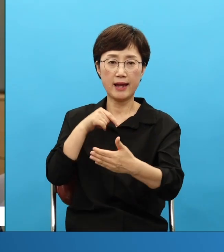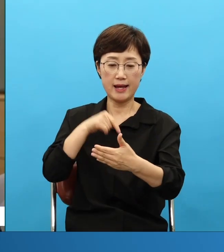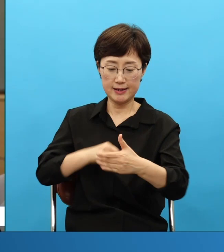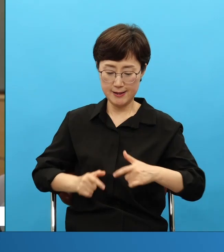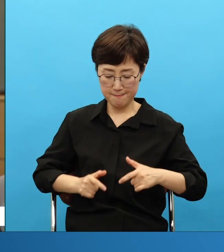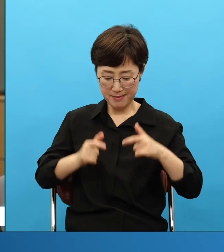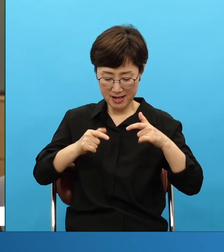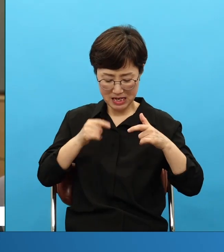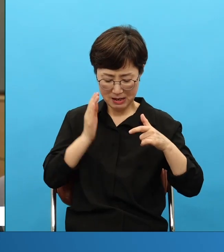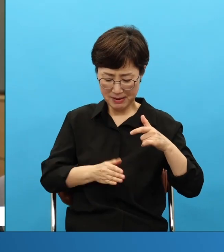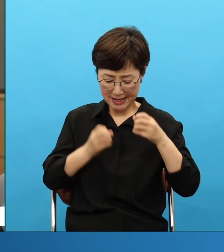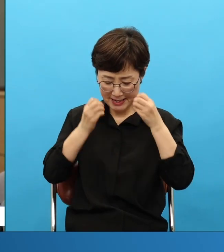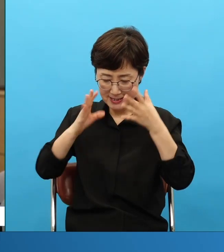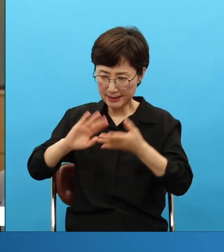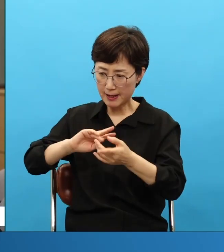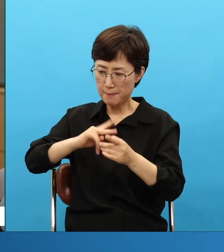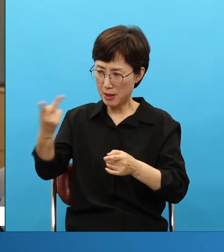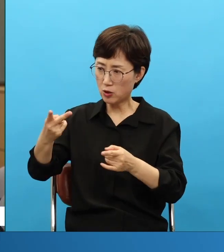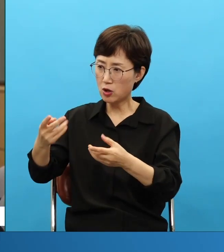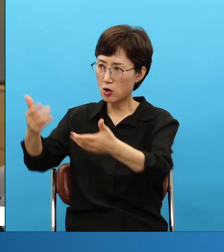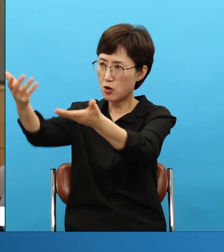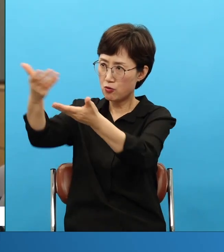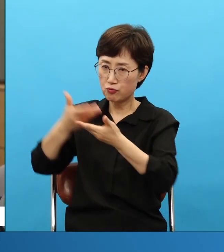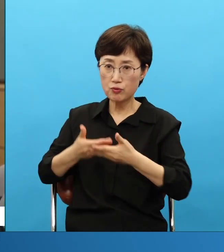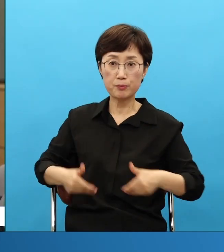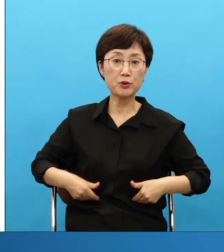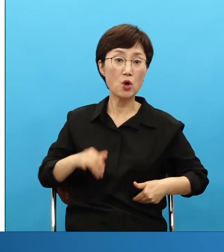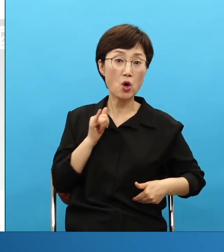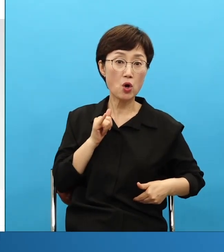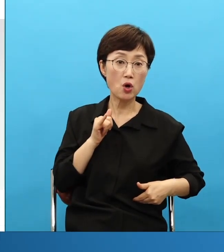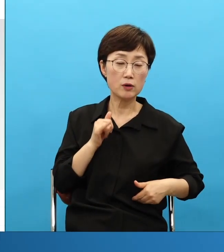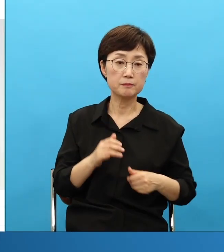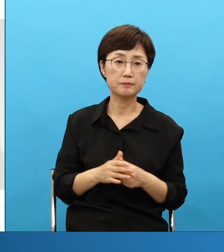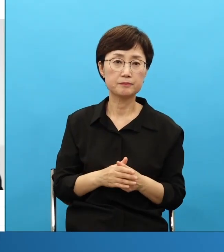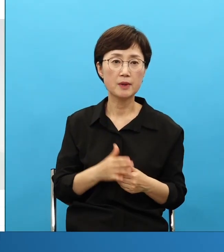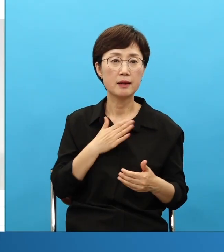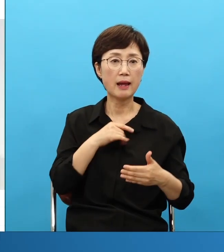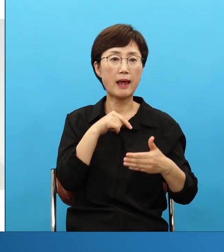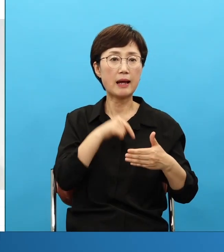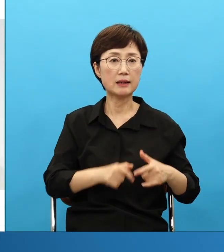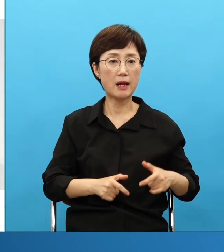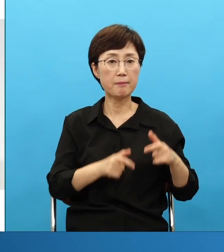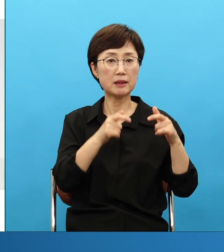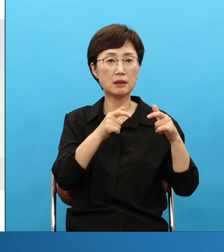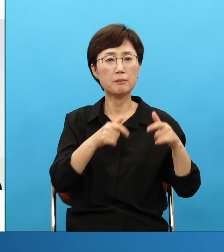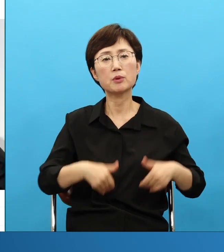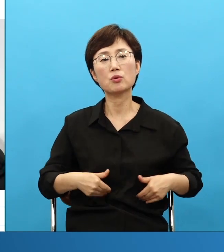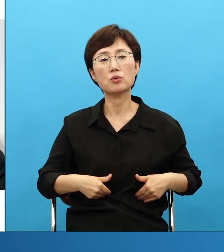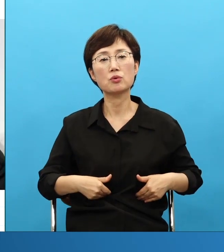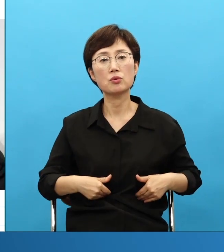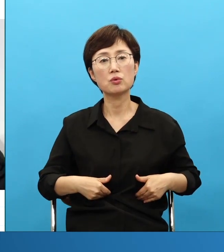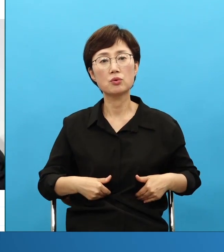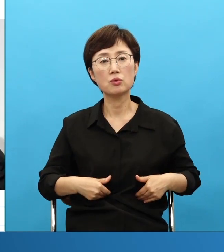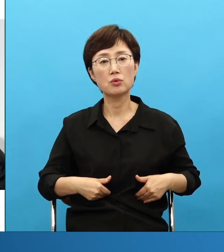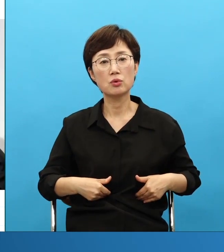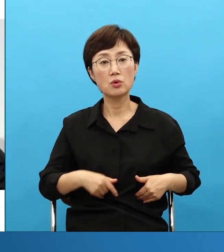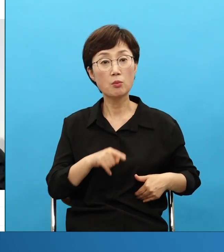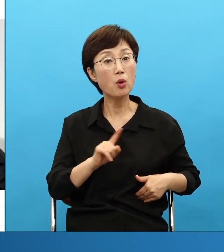망대를 새로운 것으로 바꿔야 한다고 강조했습니다. 내 안에 망대가 만들어져야 된다는 거죠.